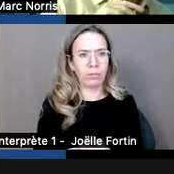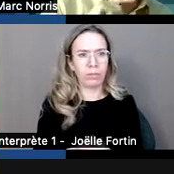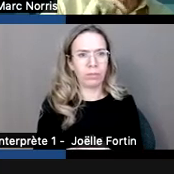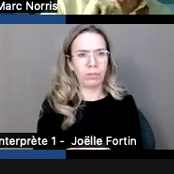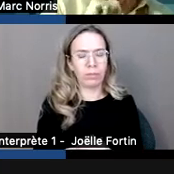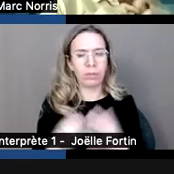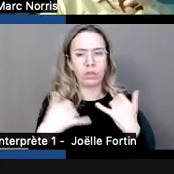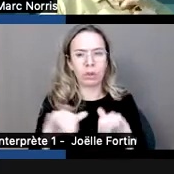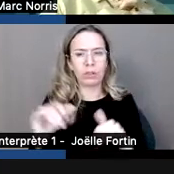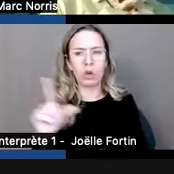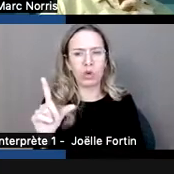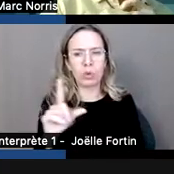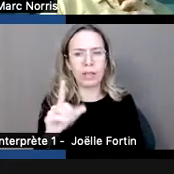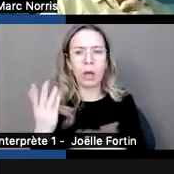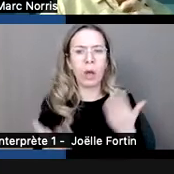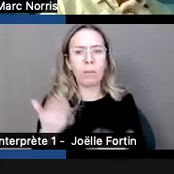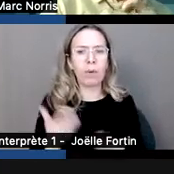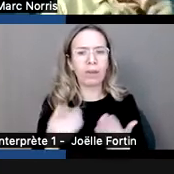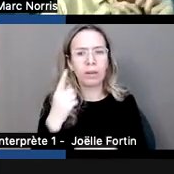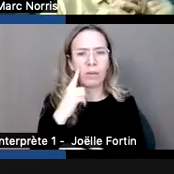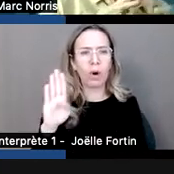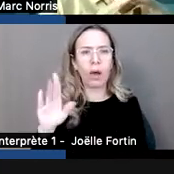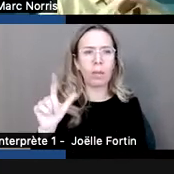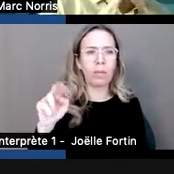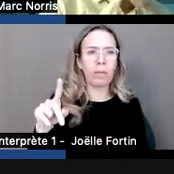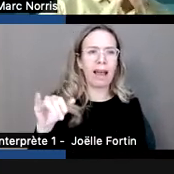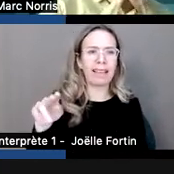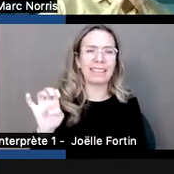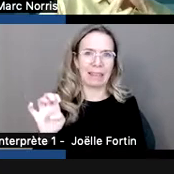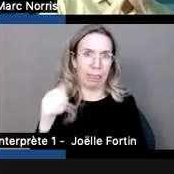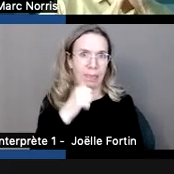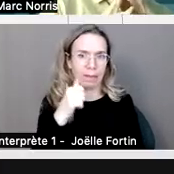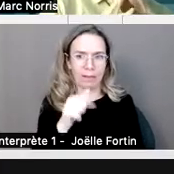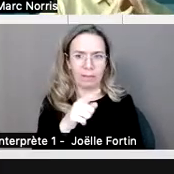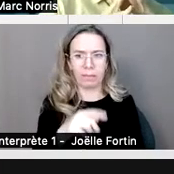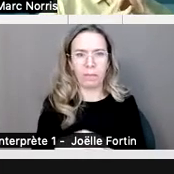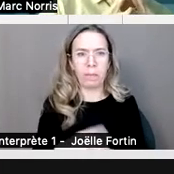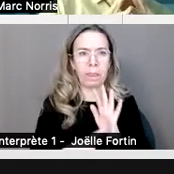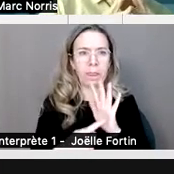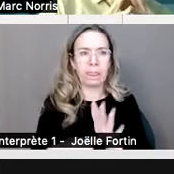je vais voir. Peut-être on va aller voir Blandine. Je vais vous présenter